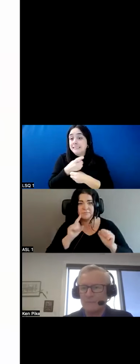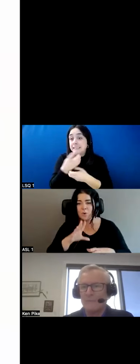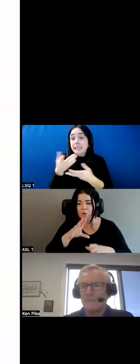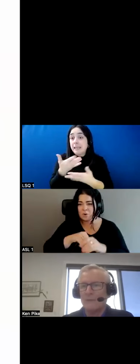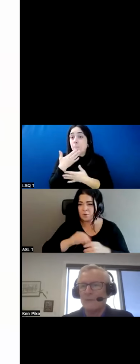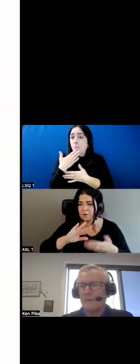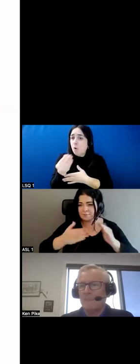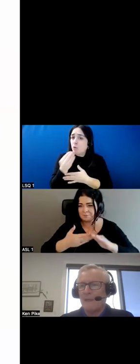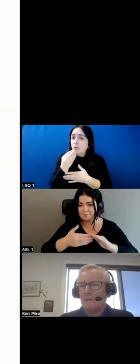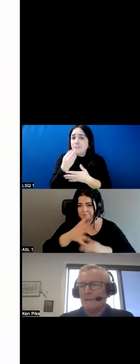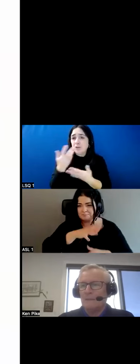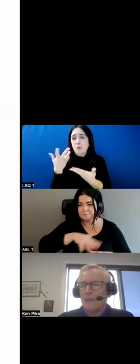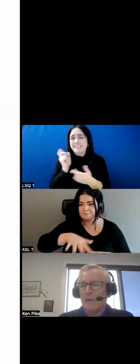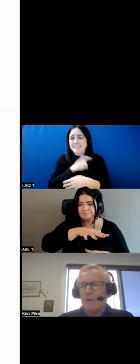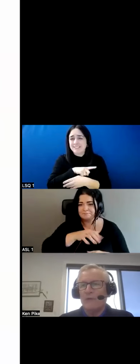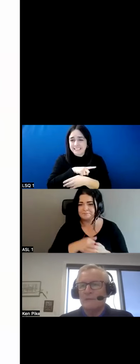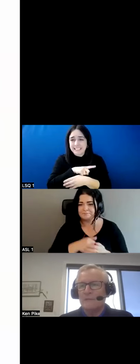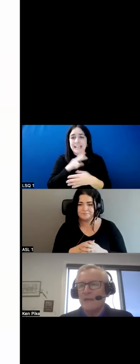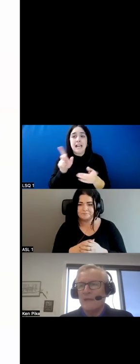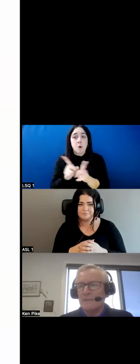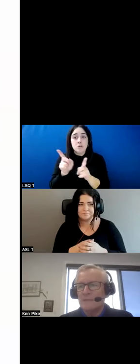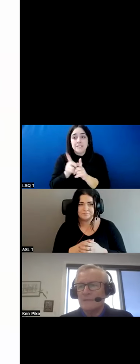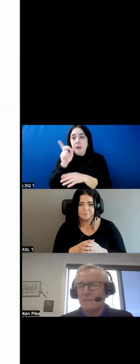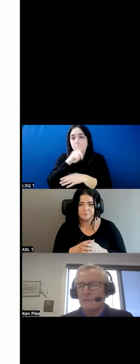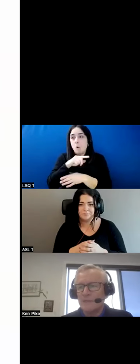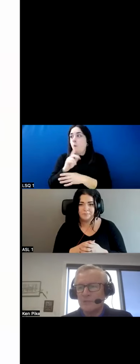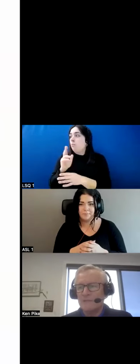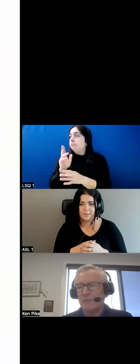l'exercice et la participation à la communauté.